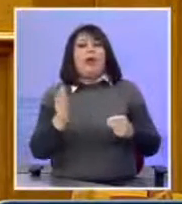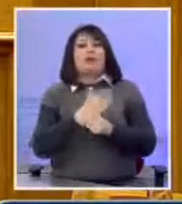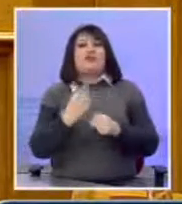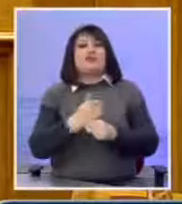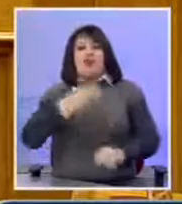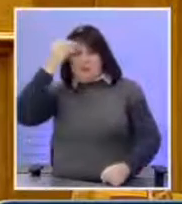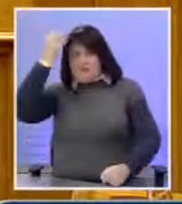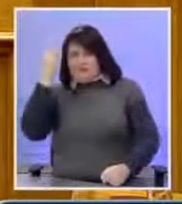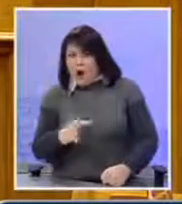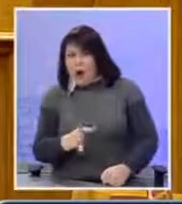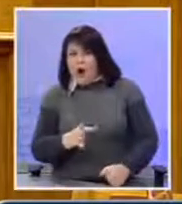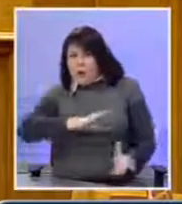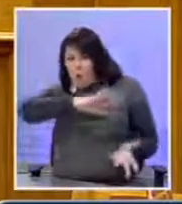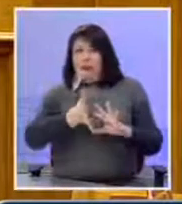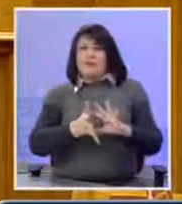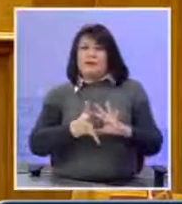κατάρα.